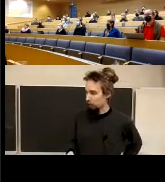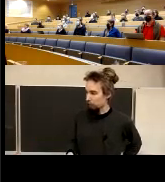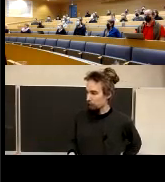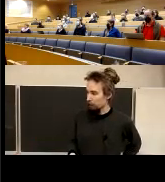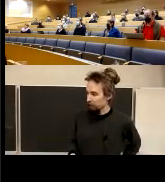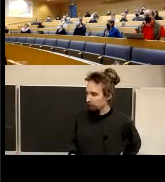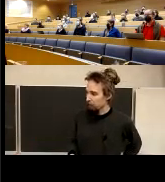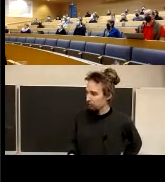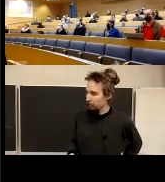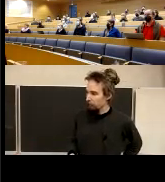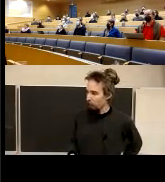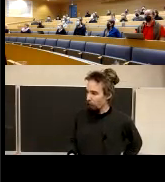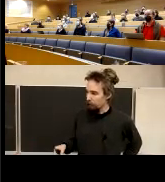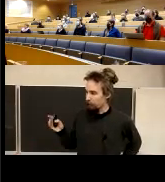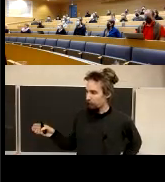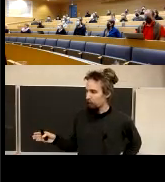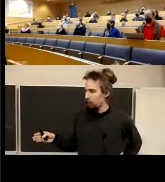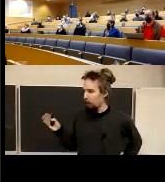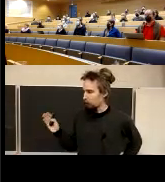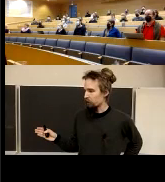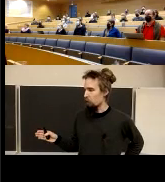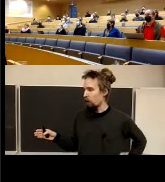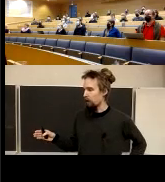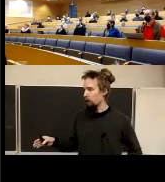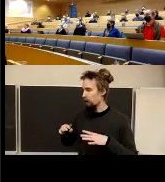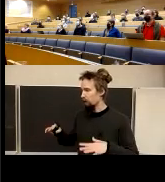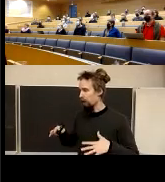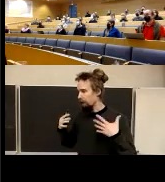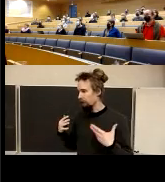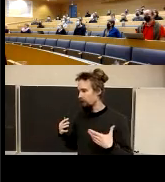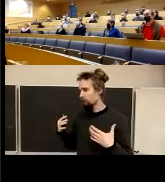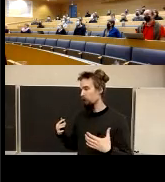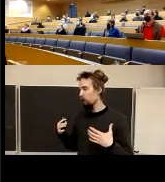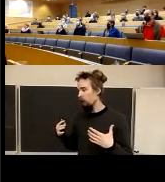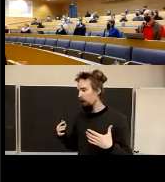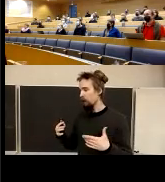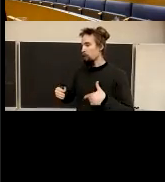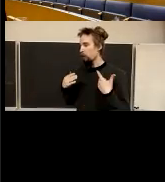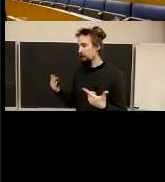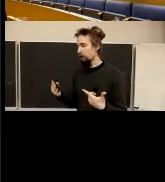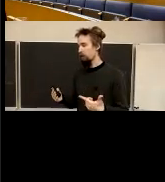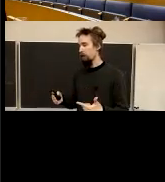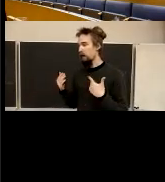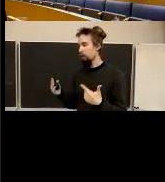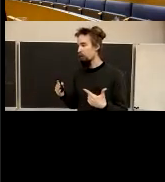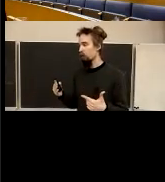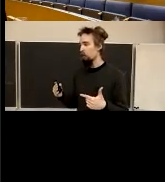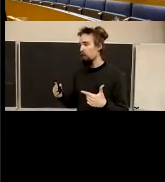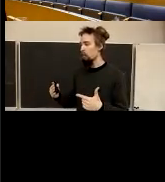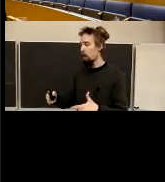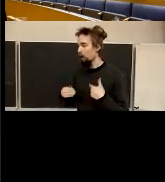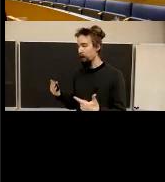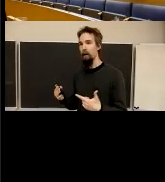psykedeelien yhteydessä. Ja tämän ajatuksen mukaan niin kuin meidän itseys on jonkunlainen monitasoinen hermoston